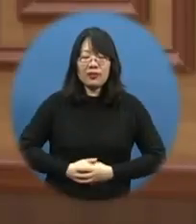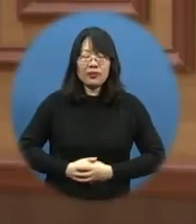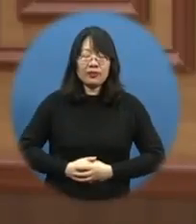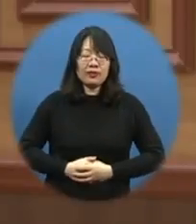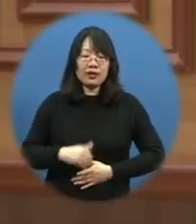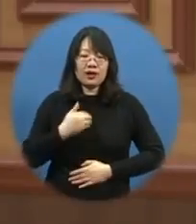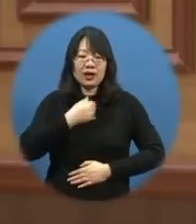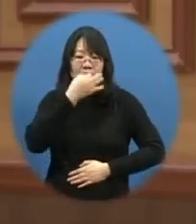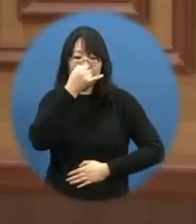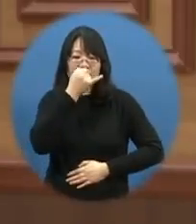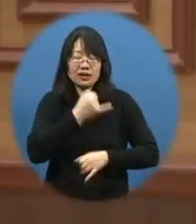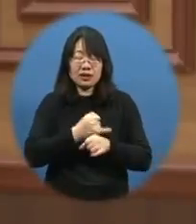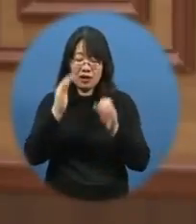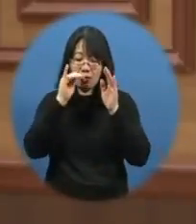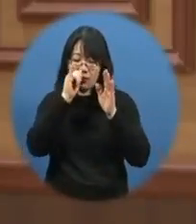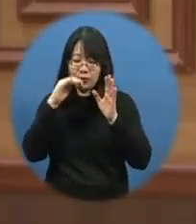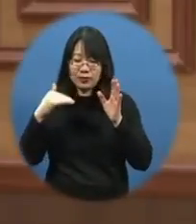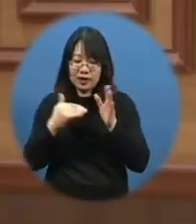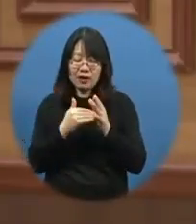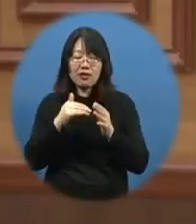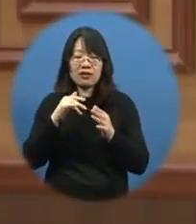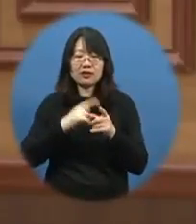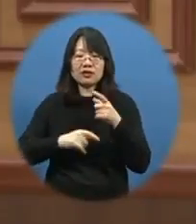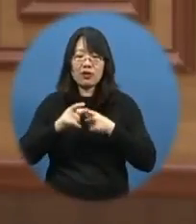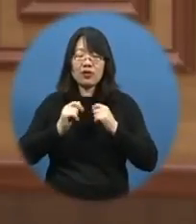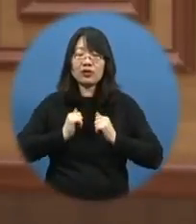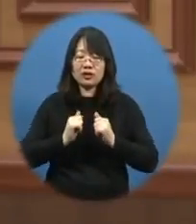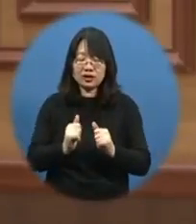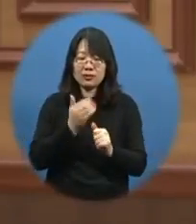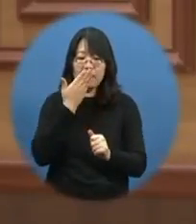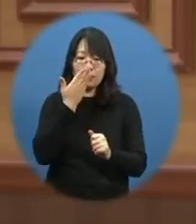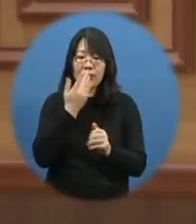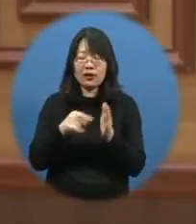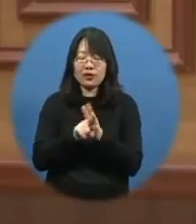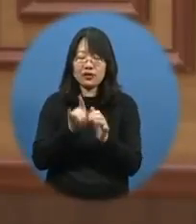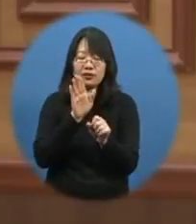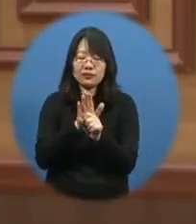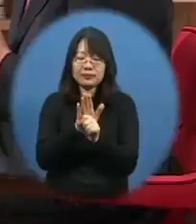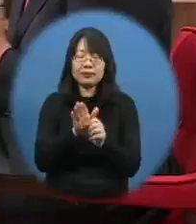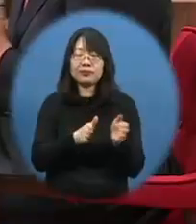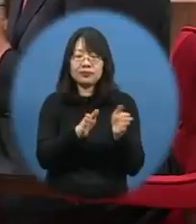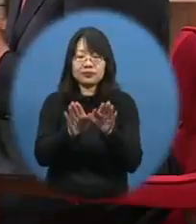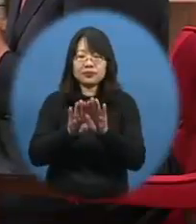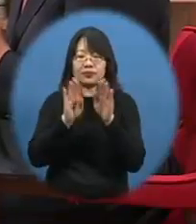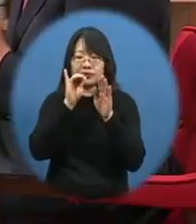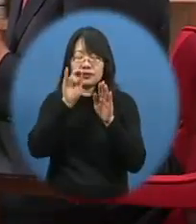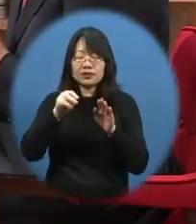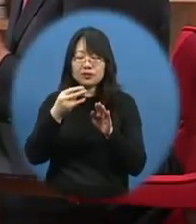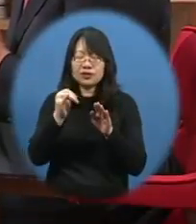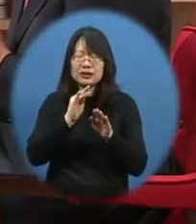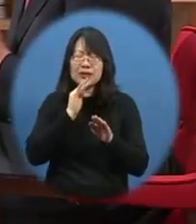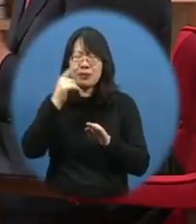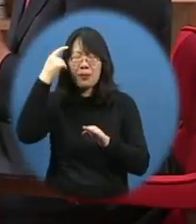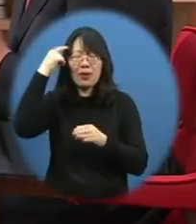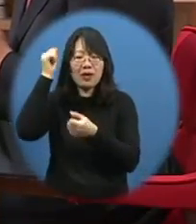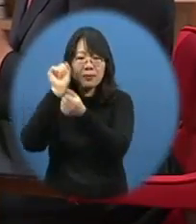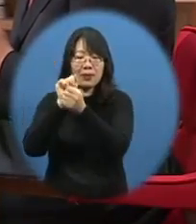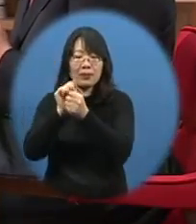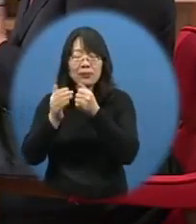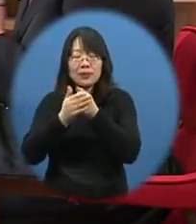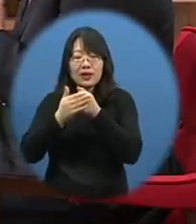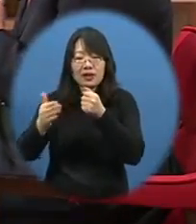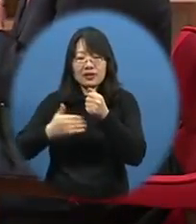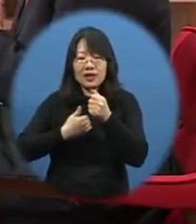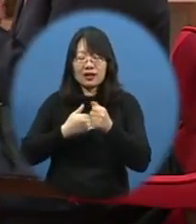내가 흥미있는 과목이 있어. 그 부분에 더 열심히 할 수 있게끔 길을 열어주고 나는 물리는 정말 머리 아파.